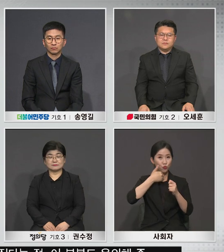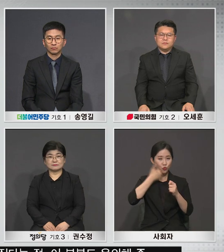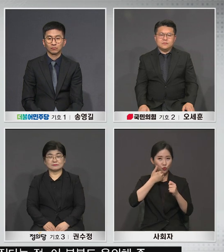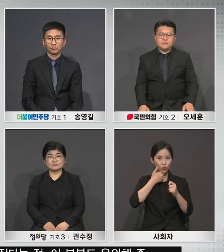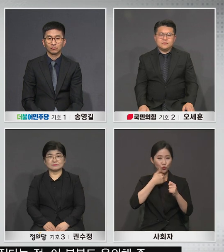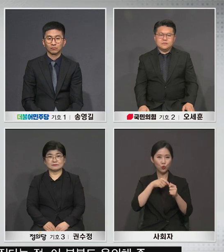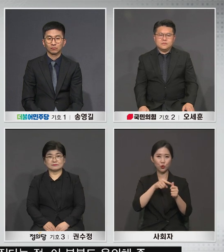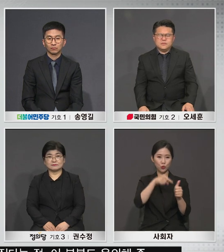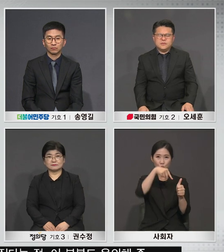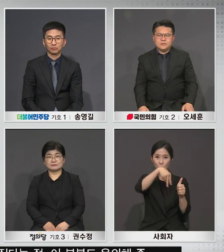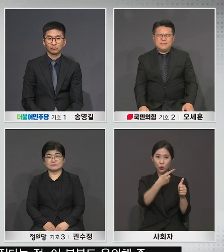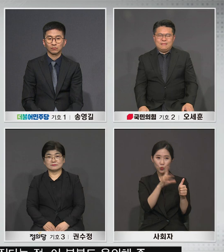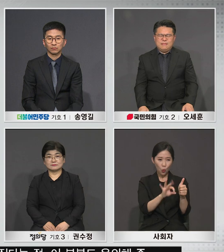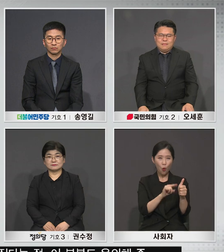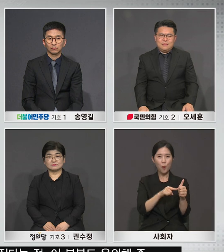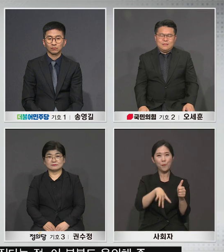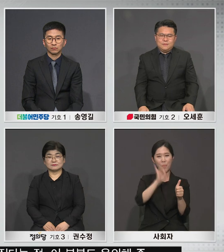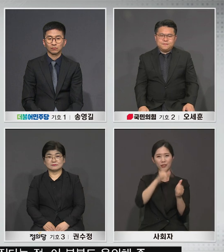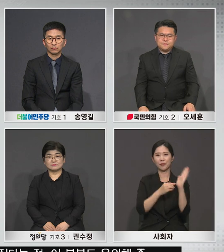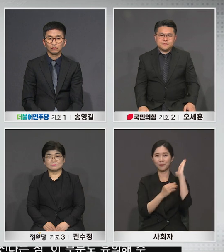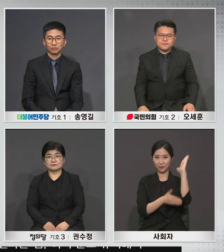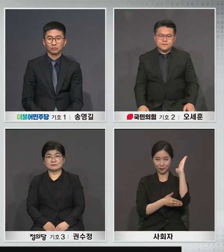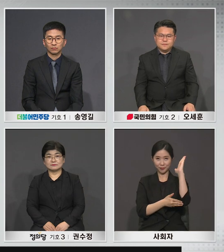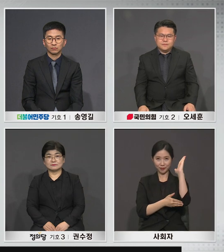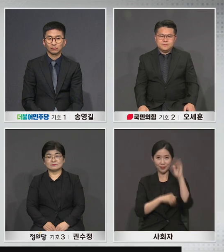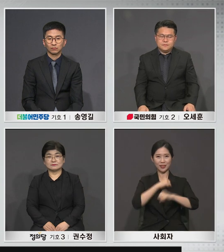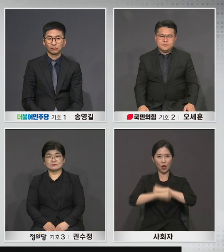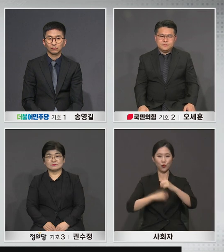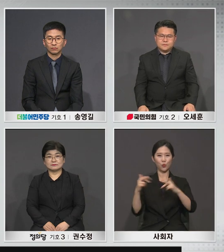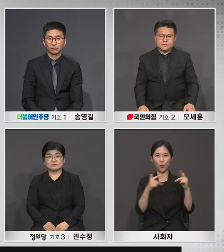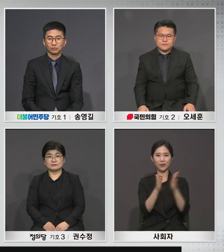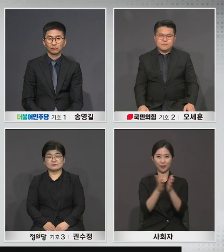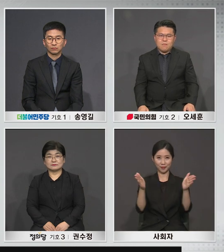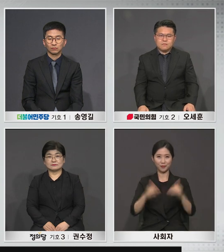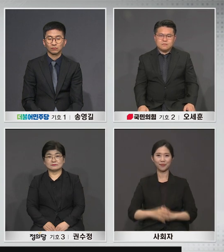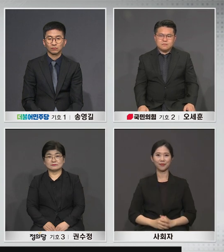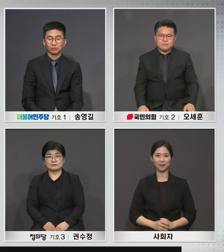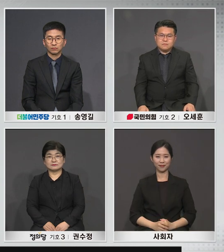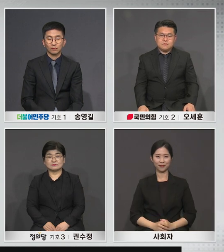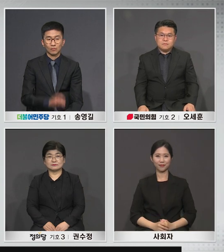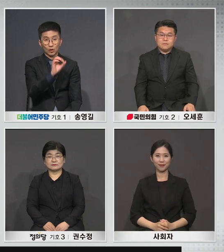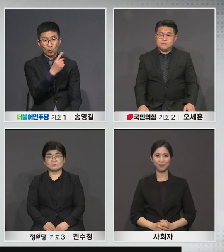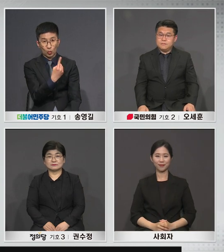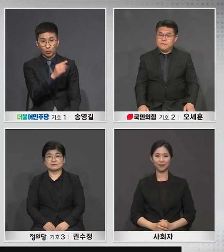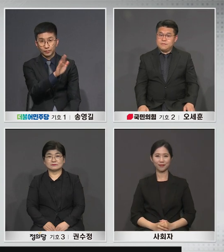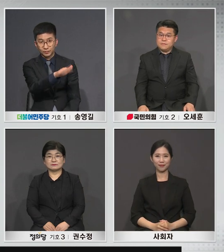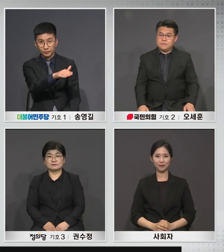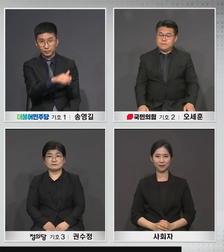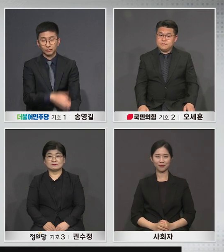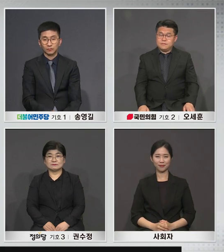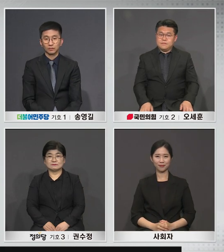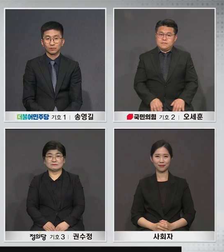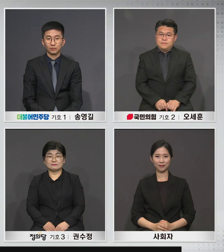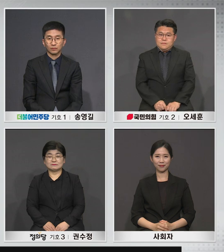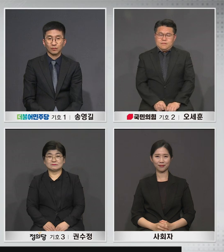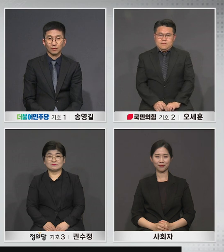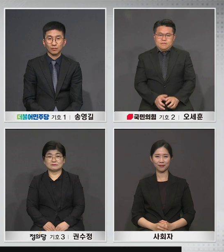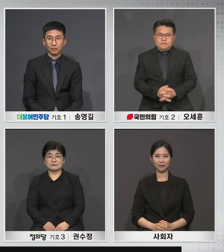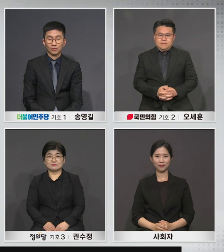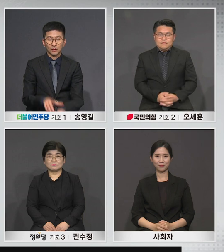송영진 후보부터 먼저 발언 시작해 주시고 자유토론 이어가겠습니다. 오세훈 후보께서 시프트 장기